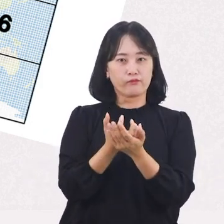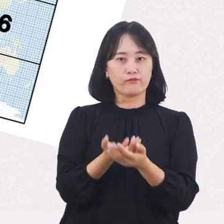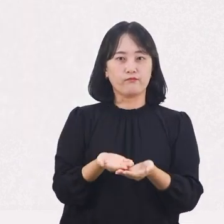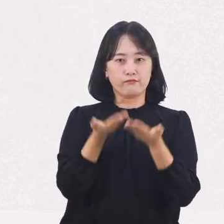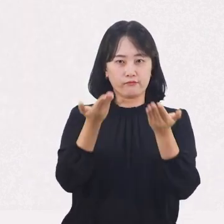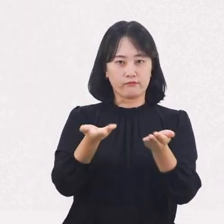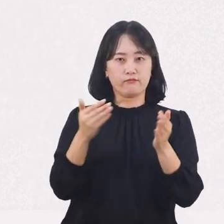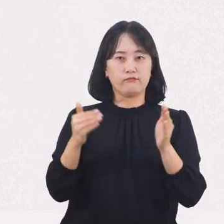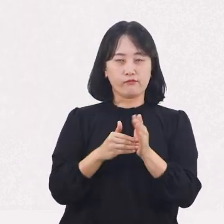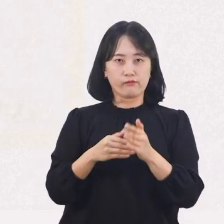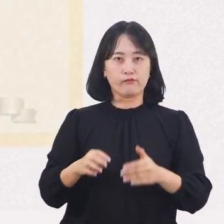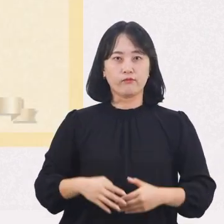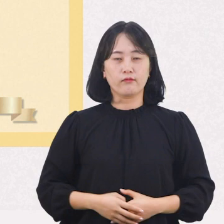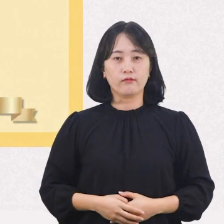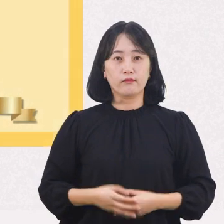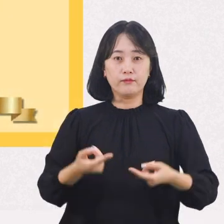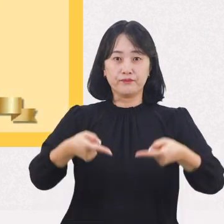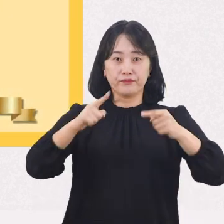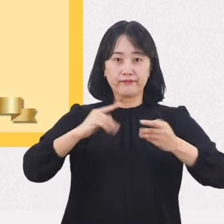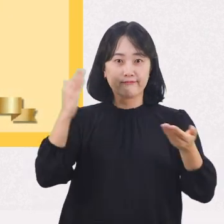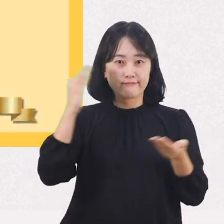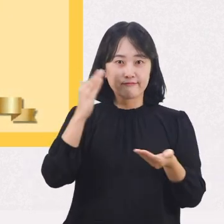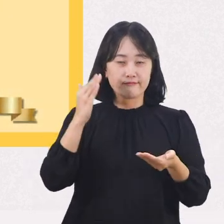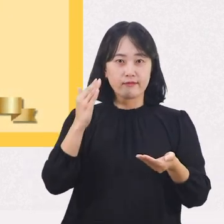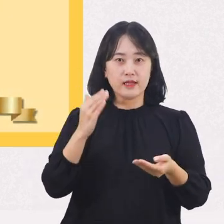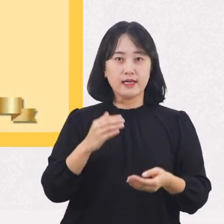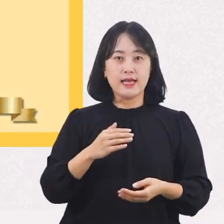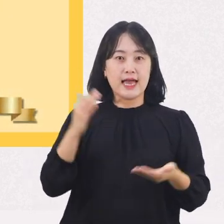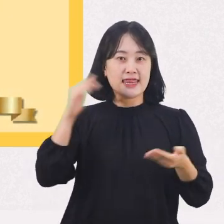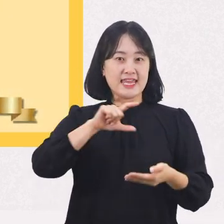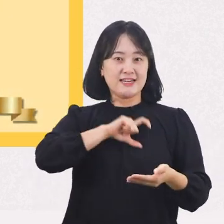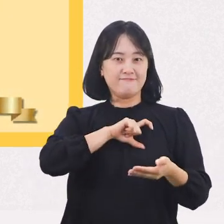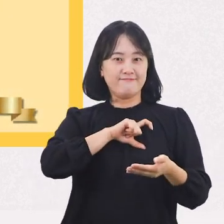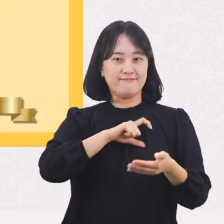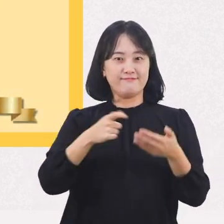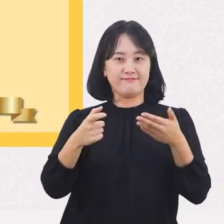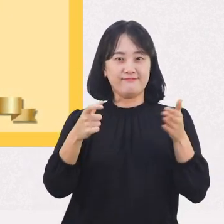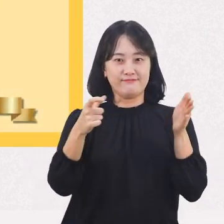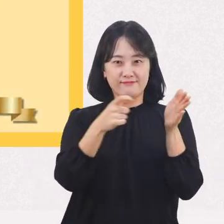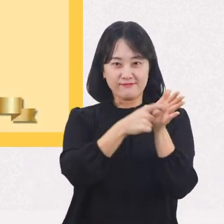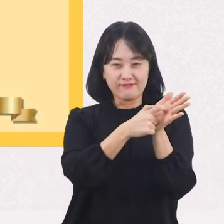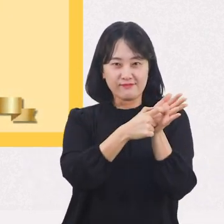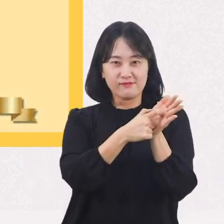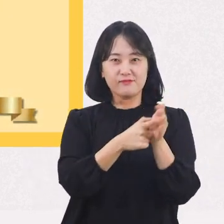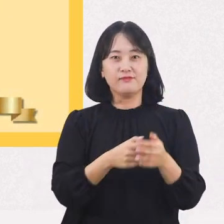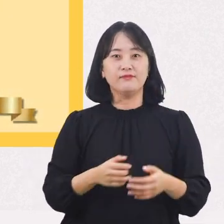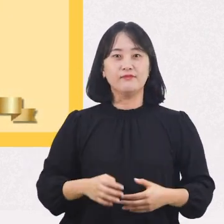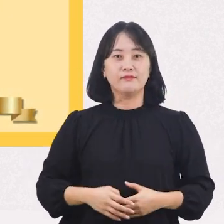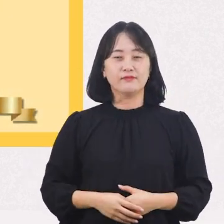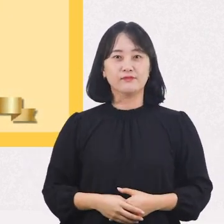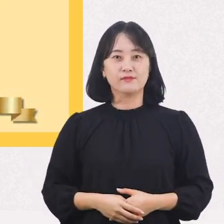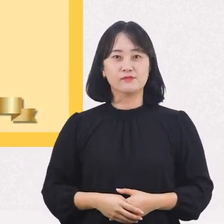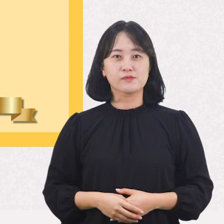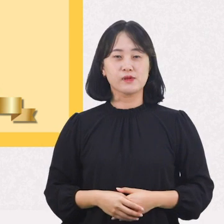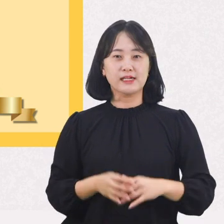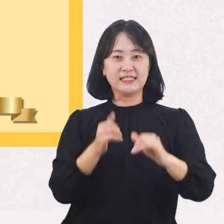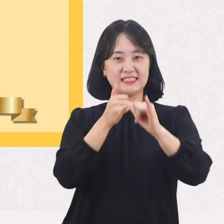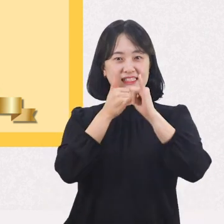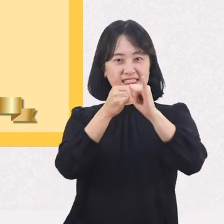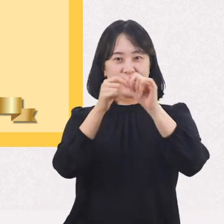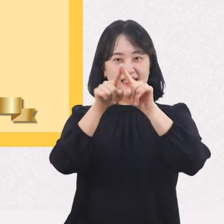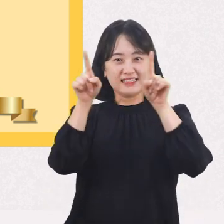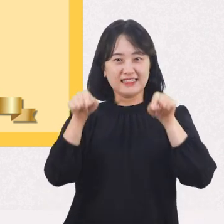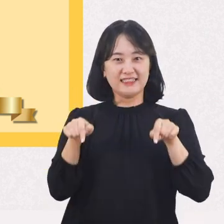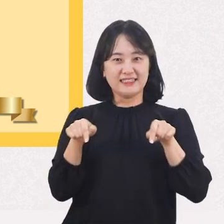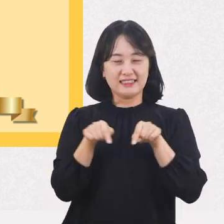제공하였습니다. 그리고 참여한 학생에게는 학생 이름이 적힌 세계시민 인증서 및 학급별로 대상, 최우수상,